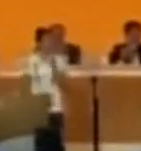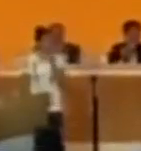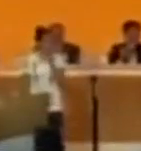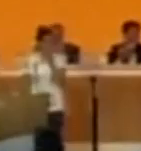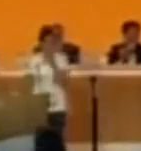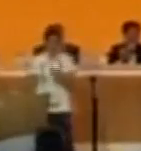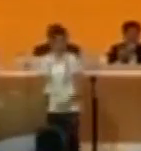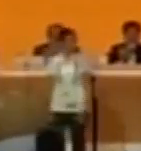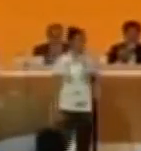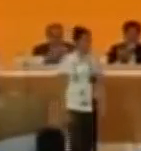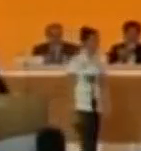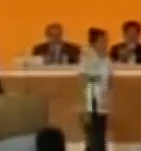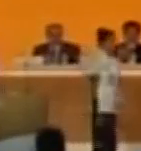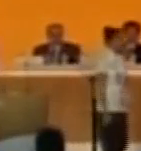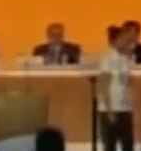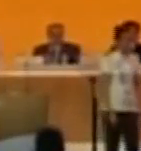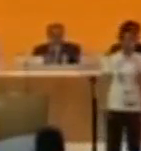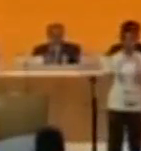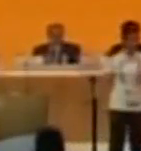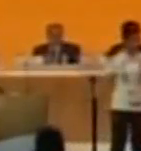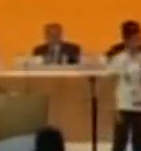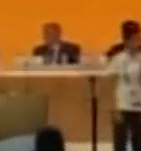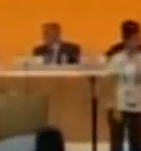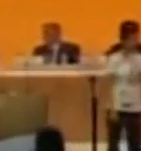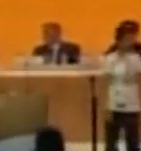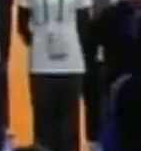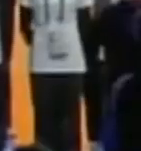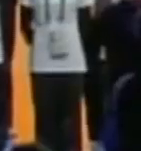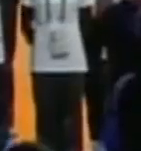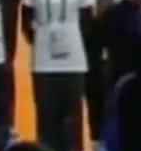Mr. President.